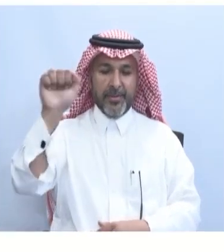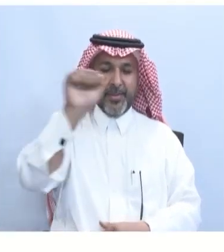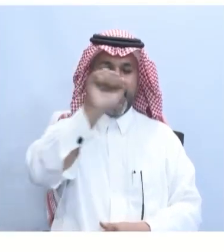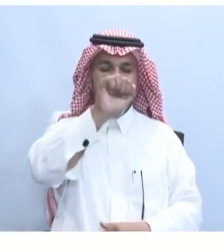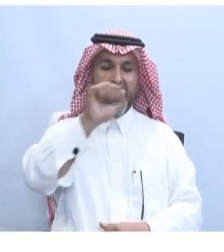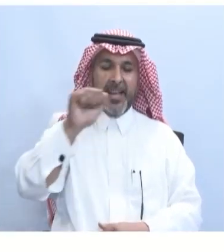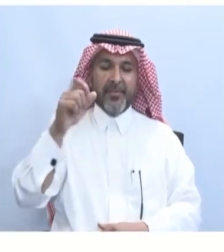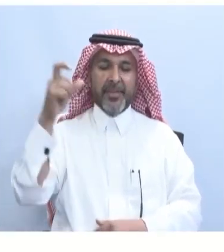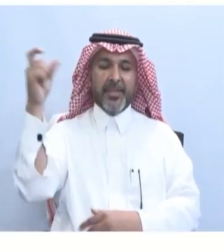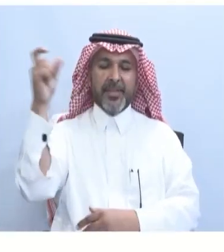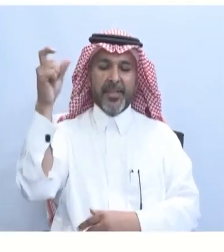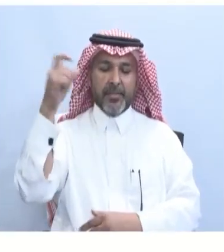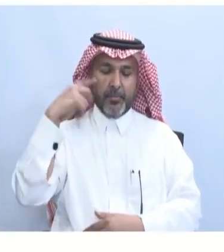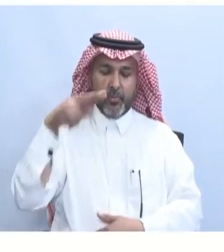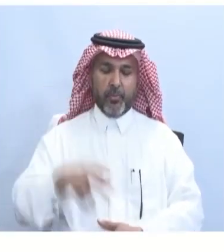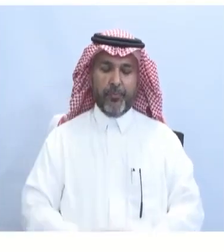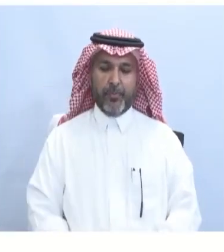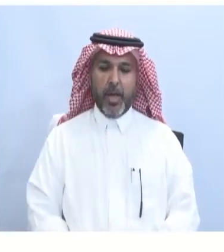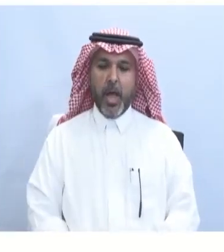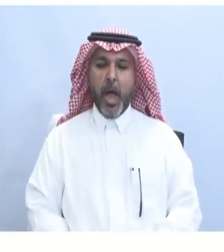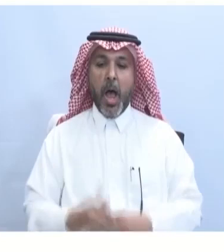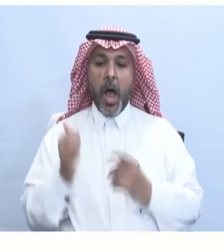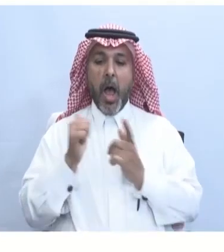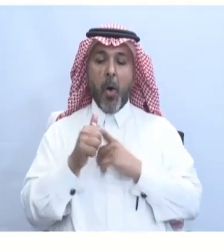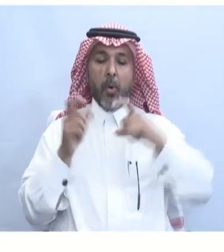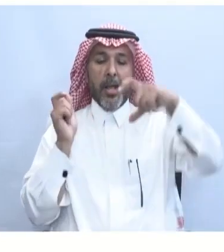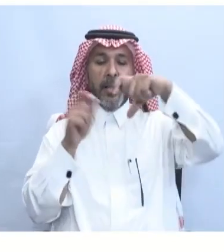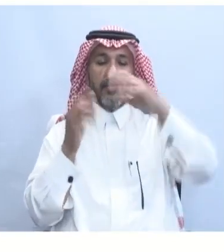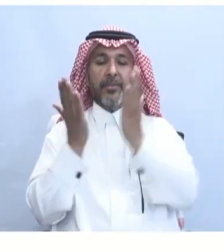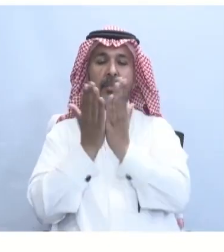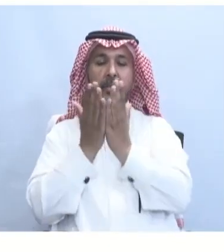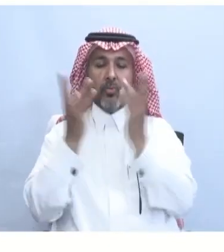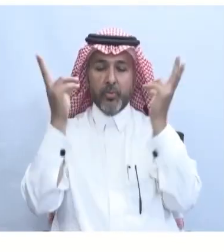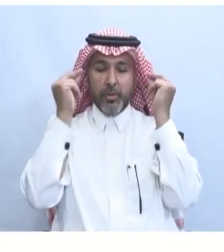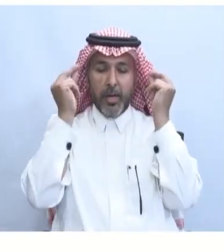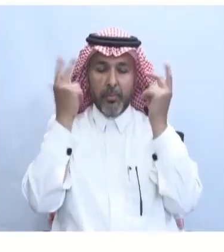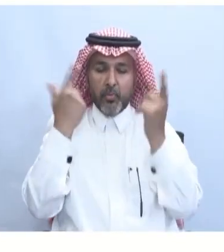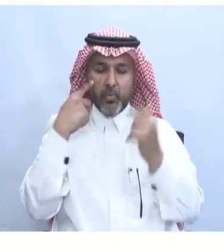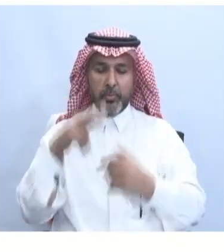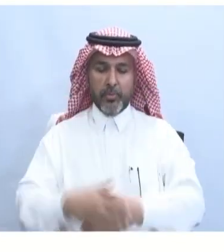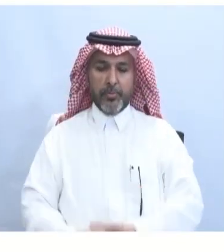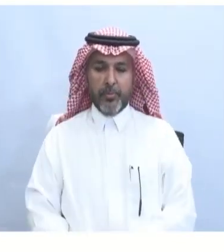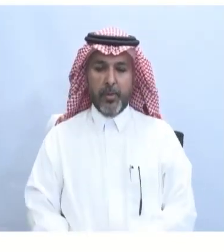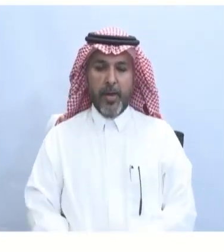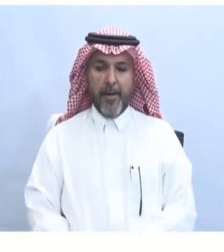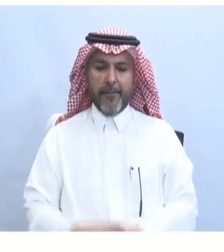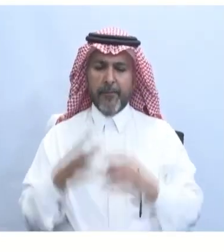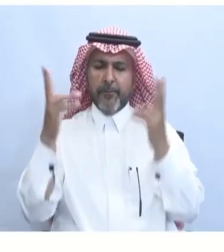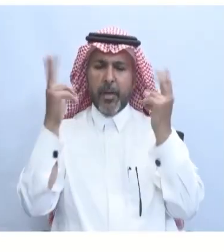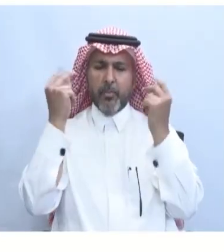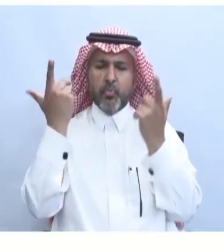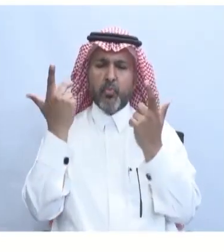اهداف الدرس يتمكن الطالب والطالبه من ان يوضح مفهوم